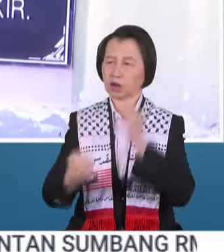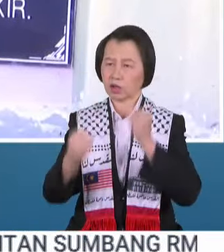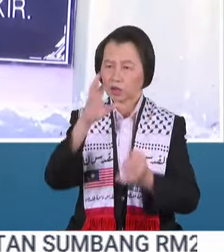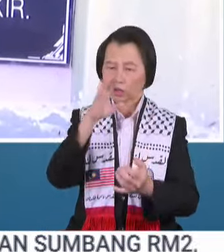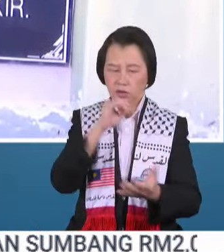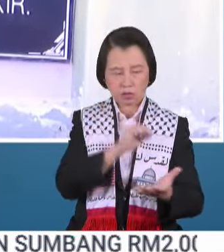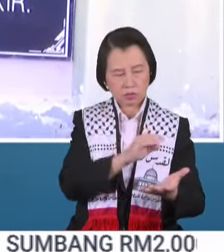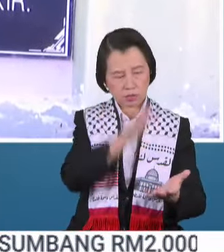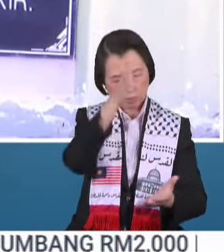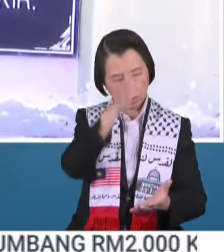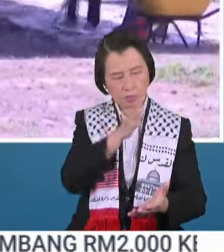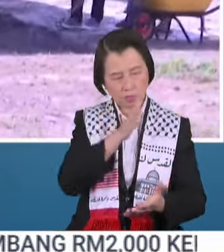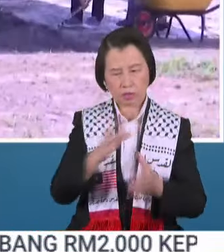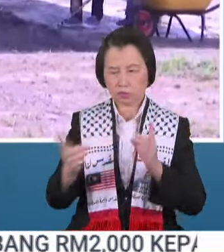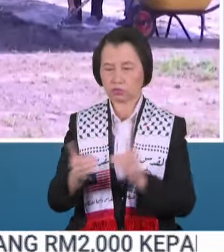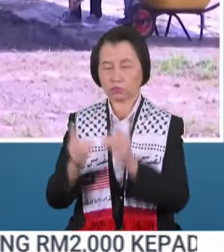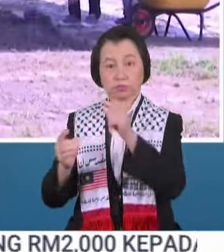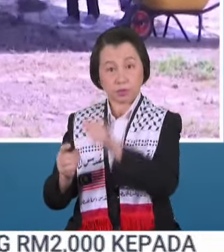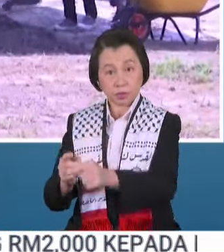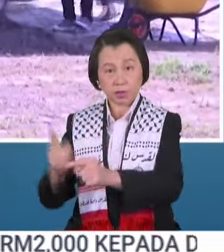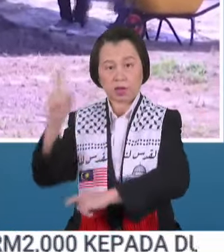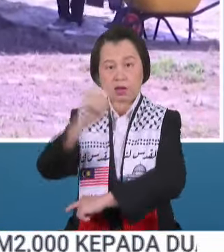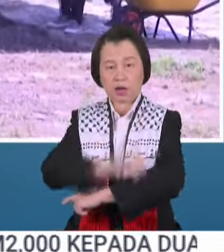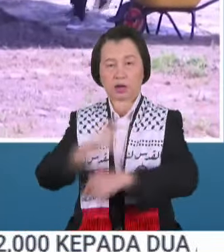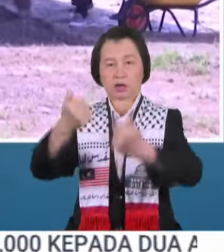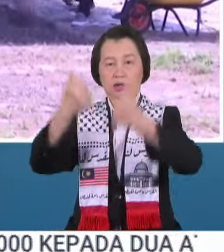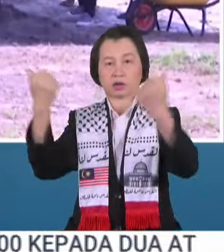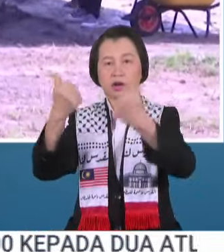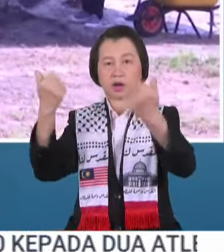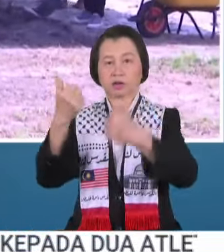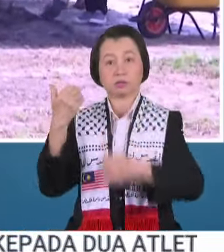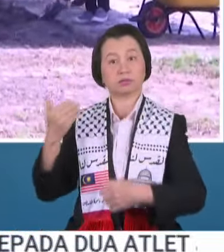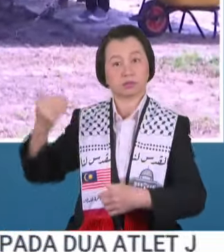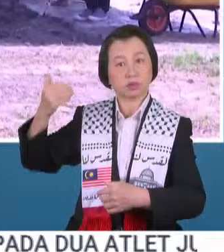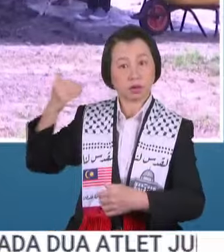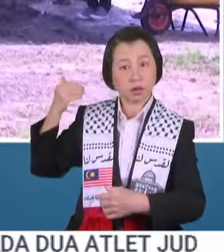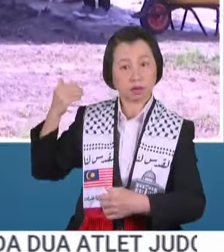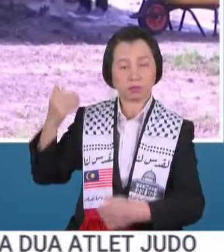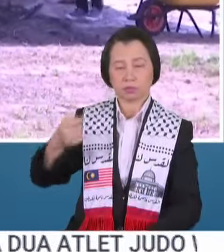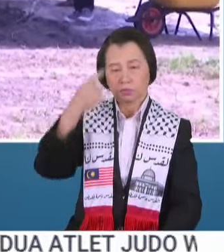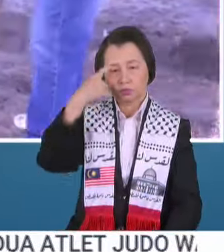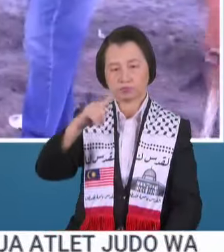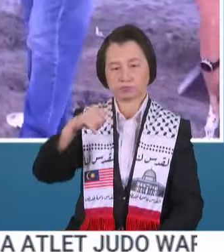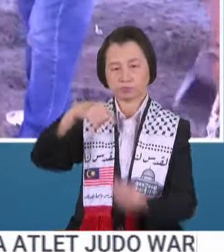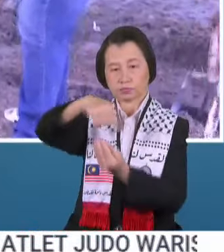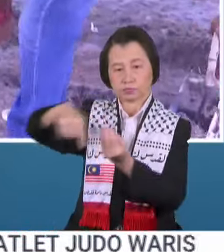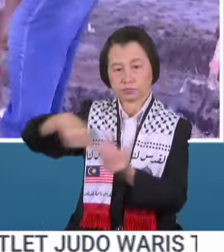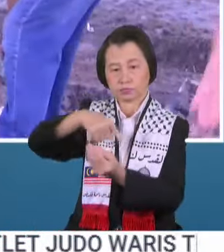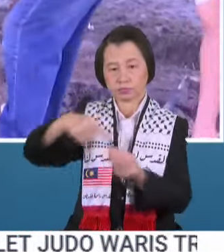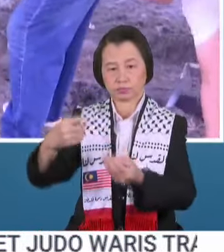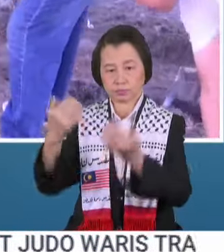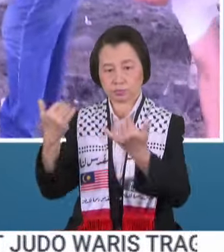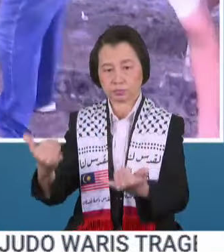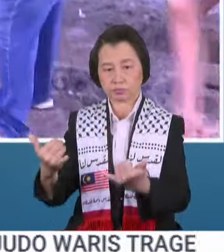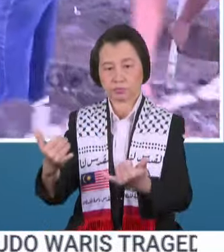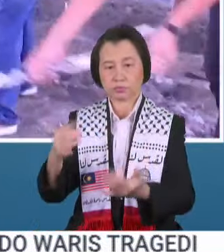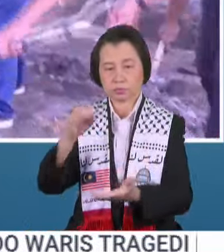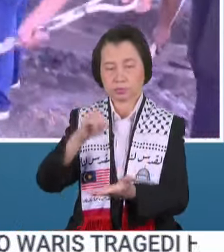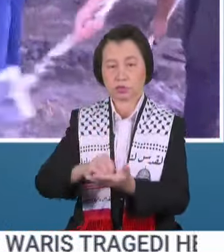suami berjumpa dengan Allahyarham pada hari raya lalu. Dan untuk suasana ketika ini